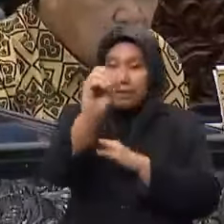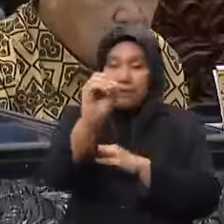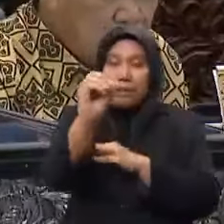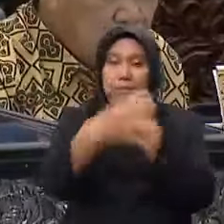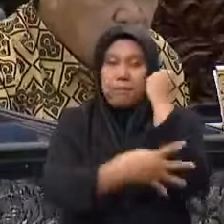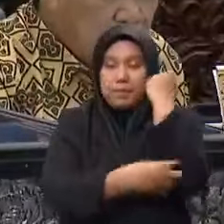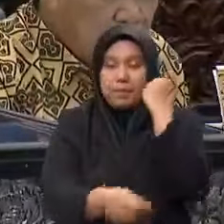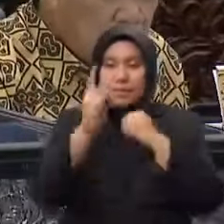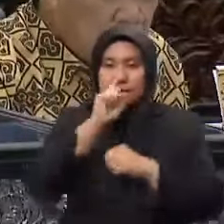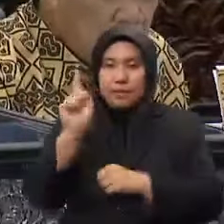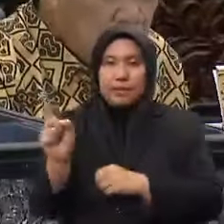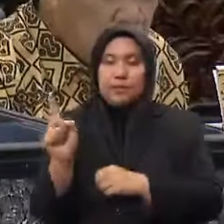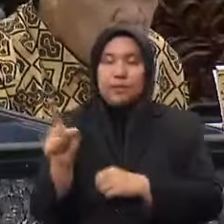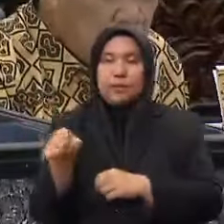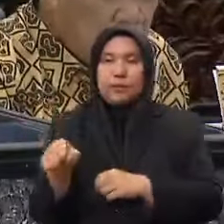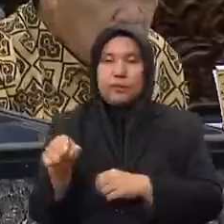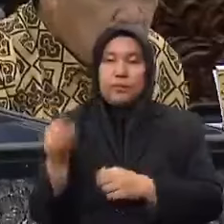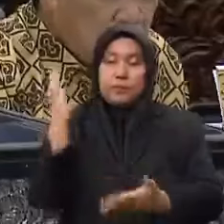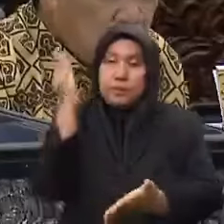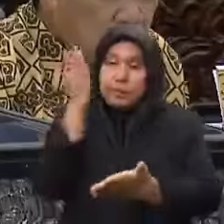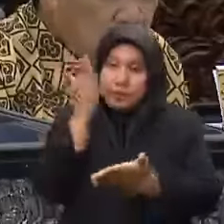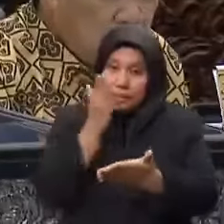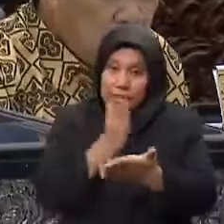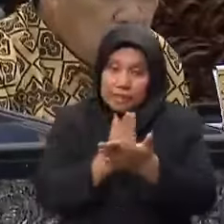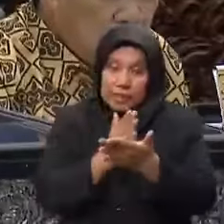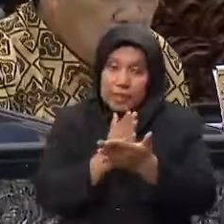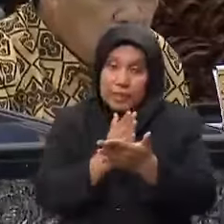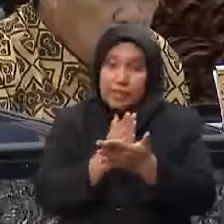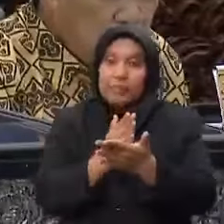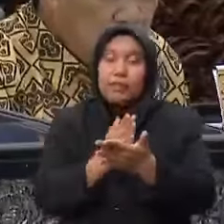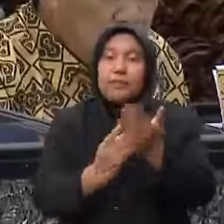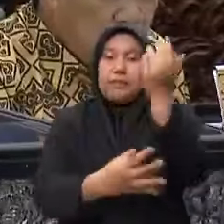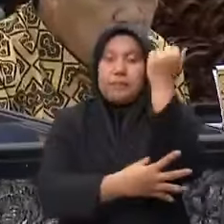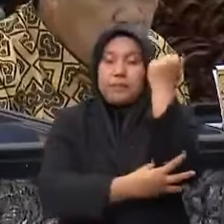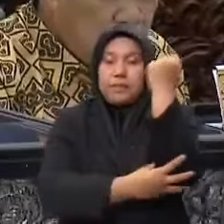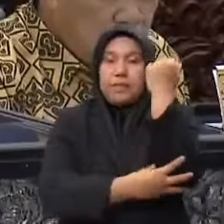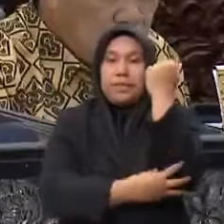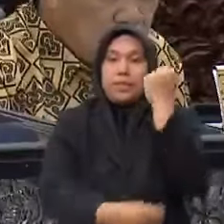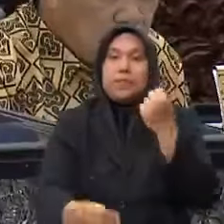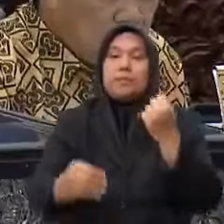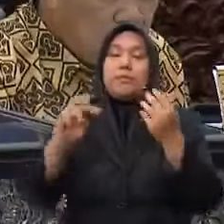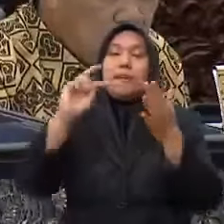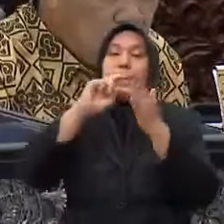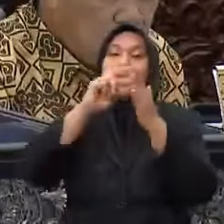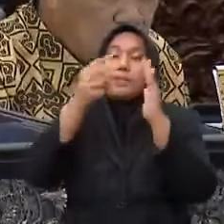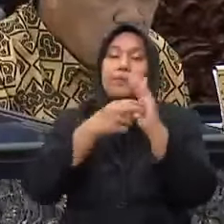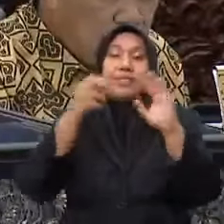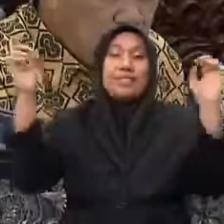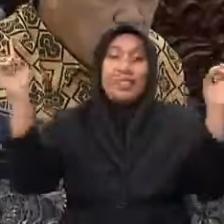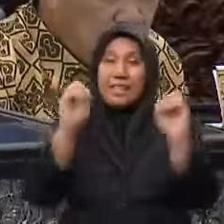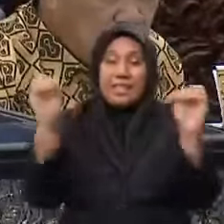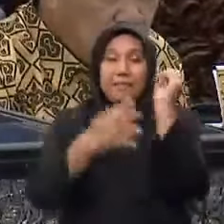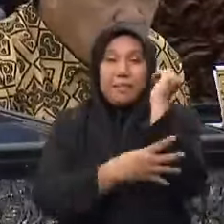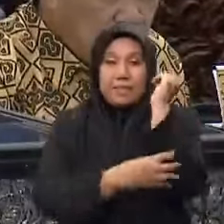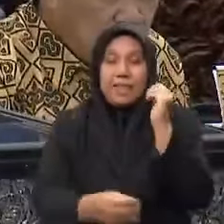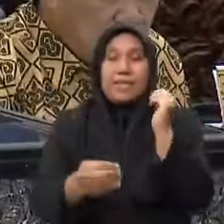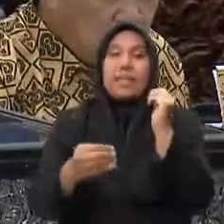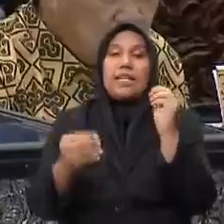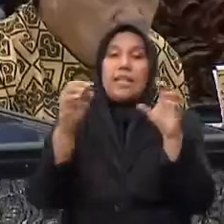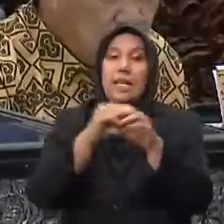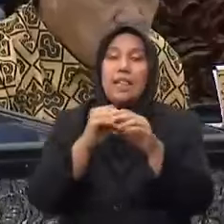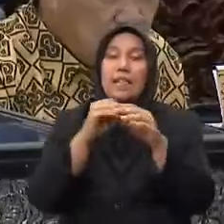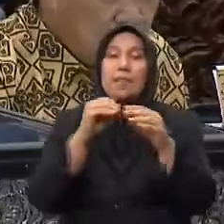tegar ataupun menoktahkan kemiskinan tegar ni maksudnya tidak ada miskin dalam sebuah negara, kerana kemiskinan